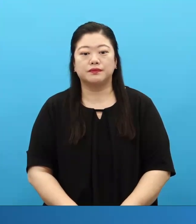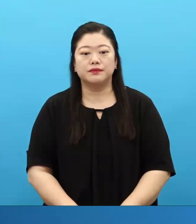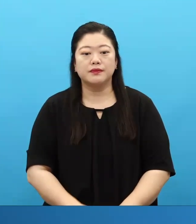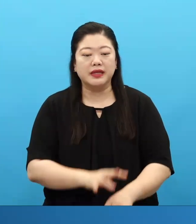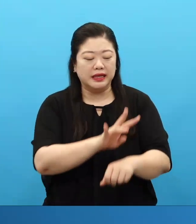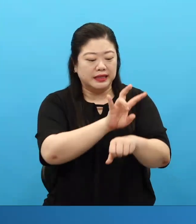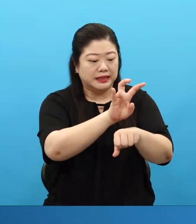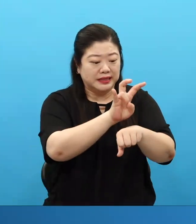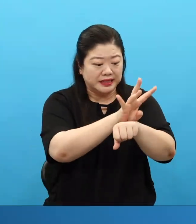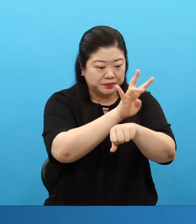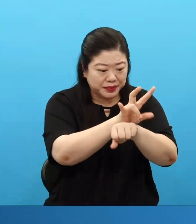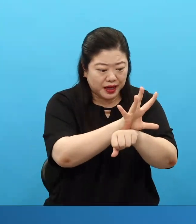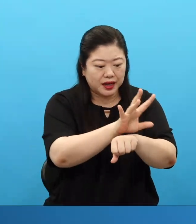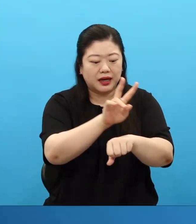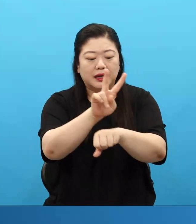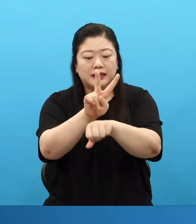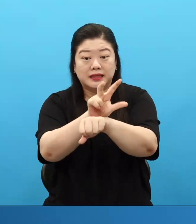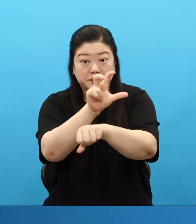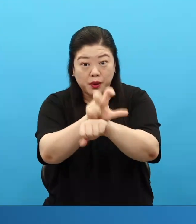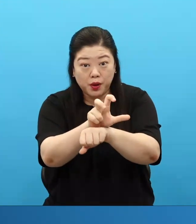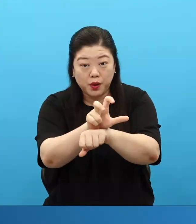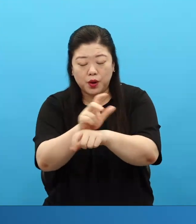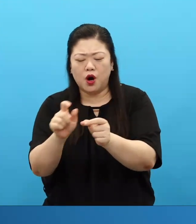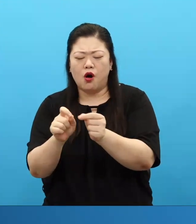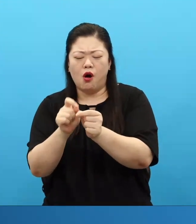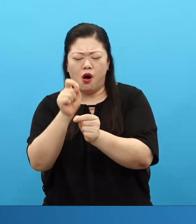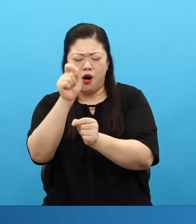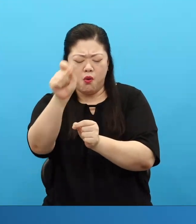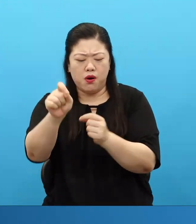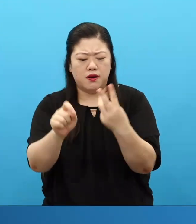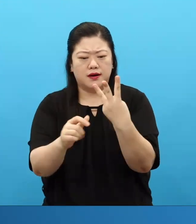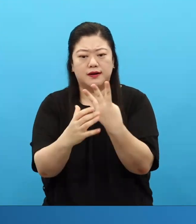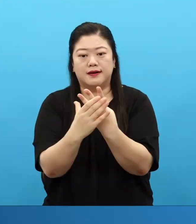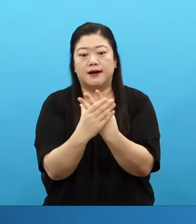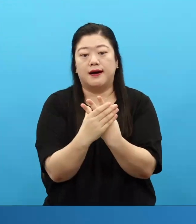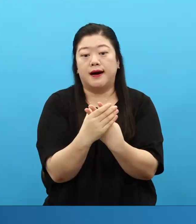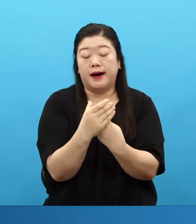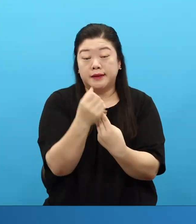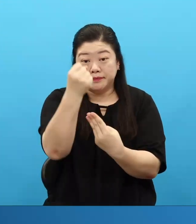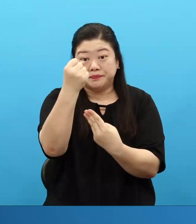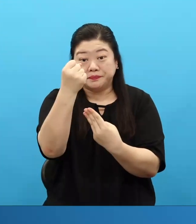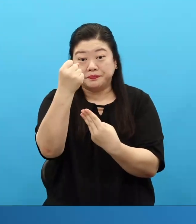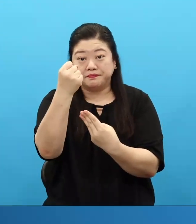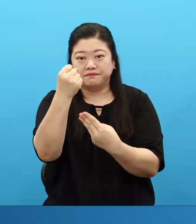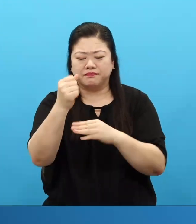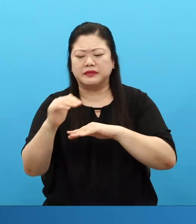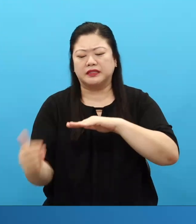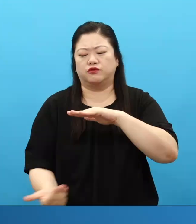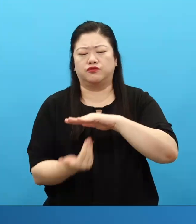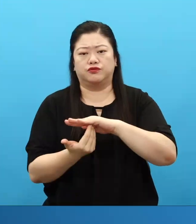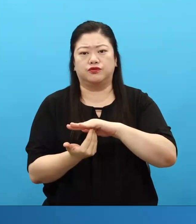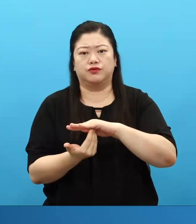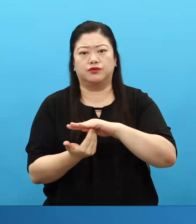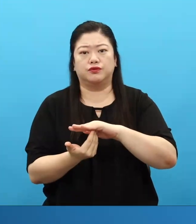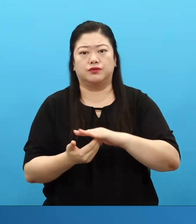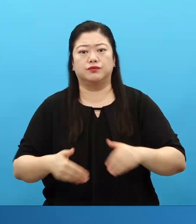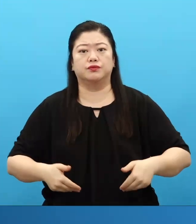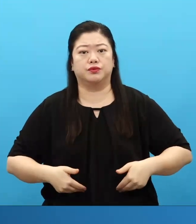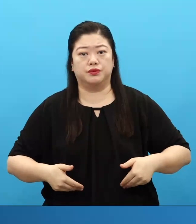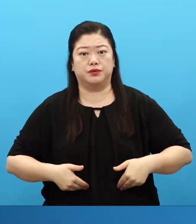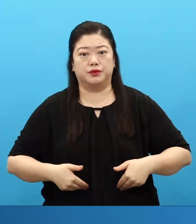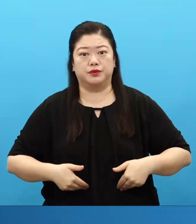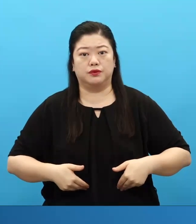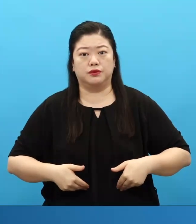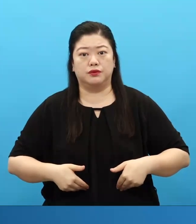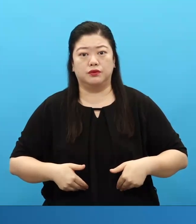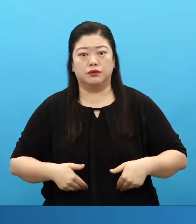이게 실행되기를 And 시작합니다. finally, we begin to actualize 24 hours, 25 hours, and eternity. 기도 속에 실행되기 시작하면 이걸